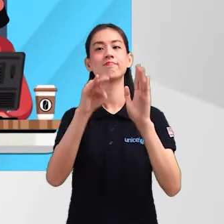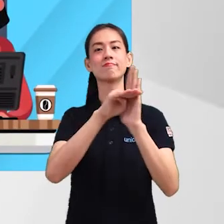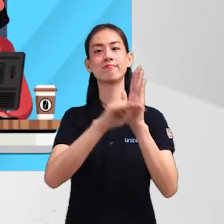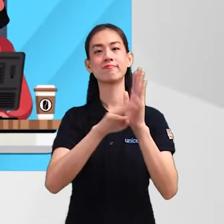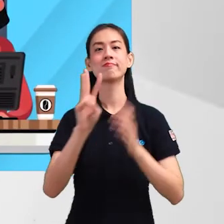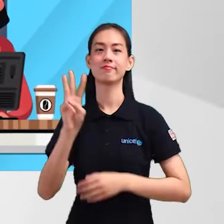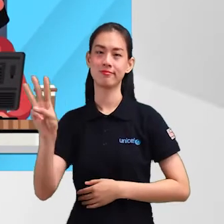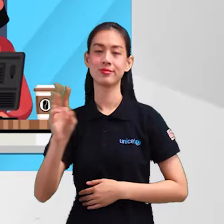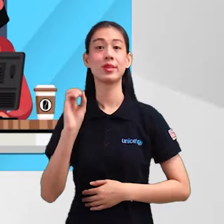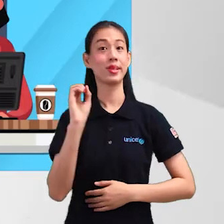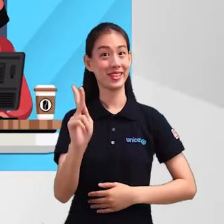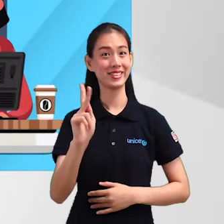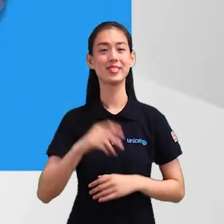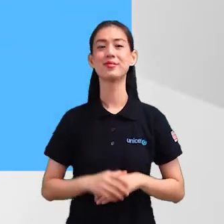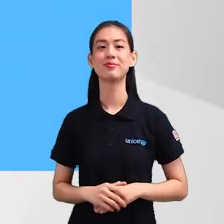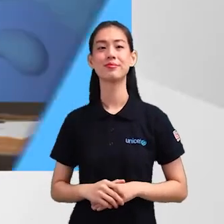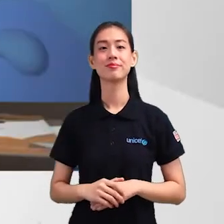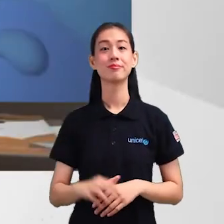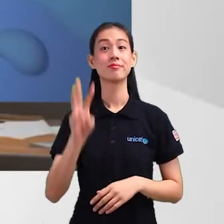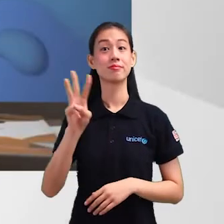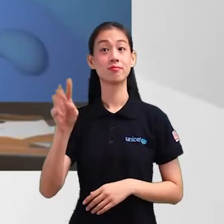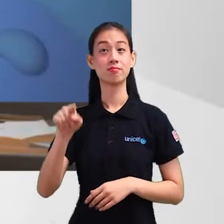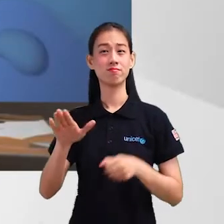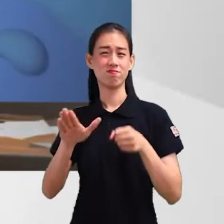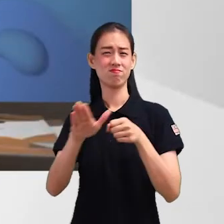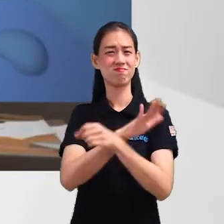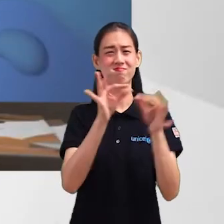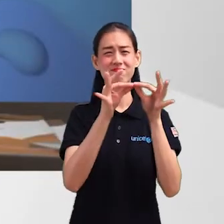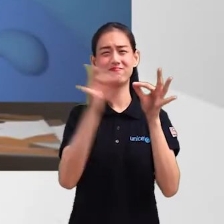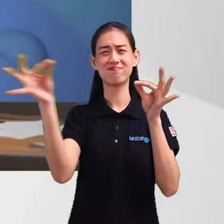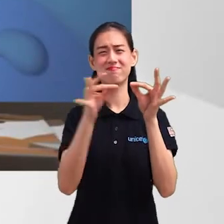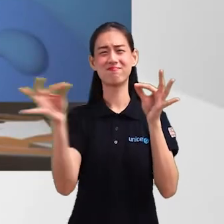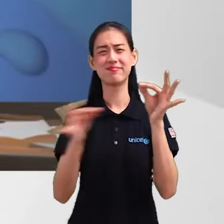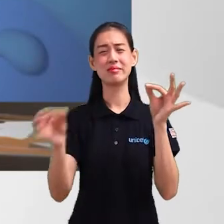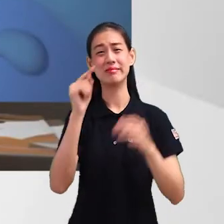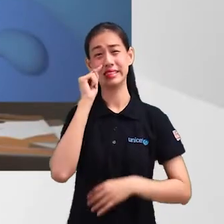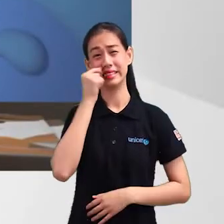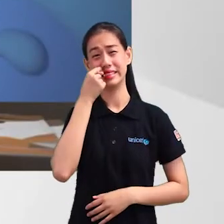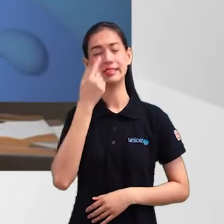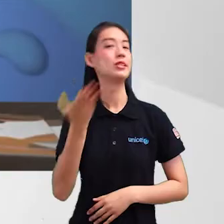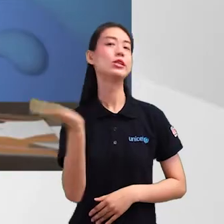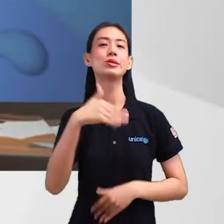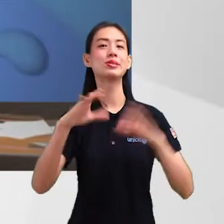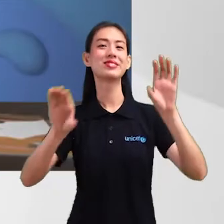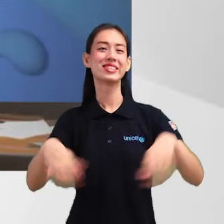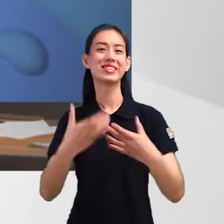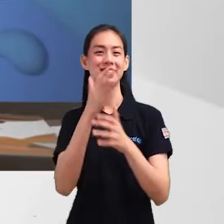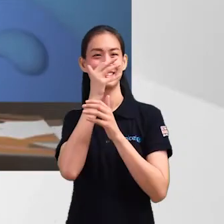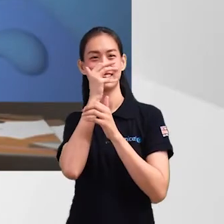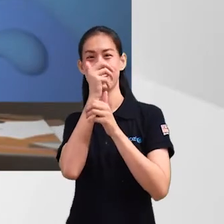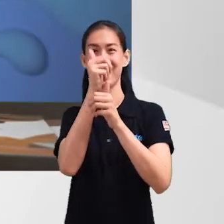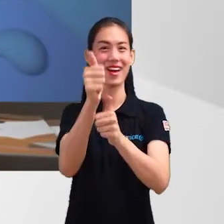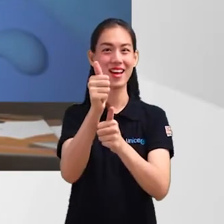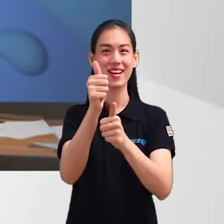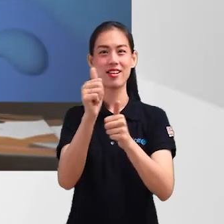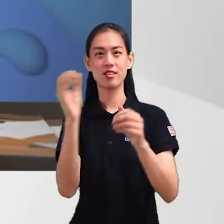rujukan utama kepada pengatur cara web. Okey, kalau laman web hanya dipenuhi dengan teks, macam boring kan?